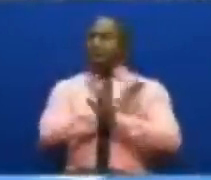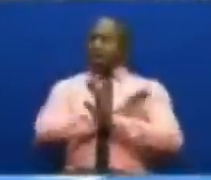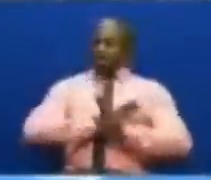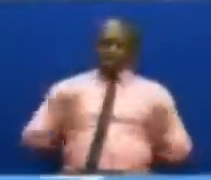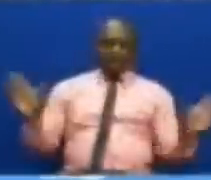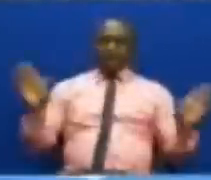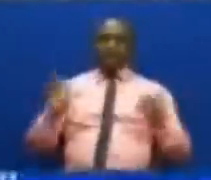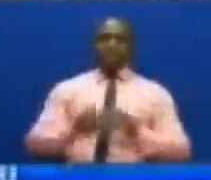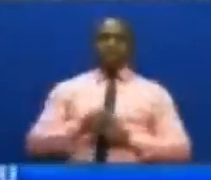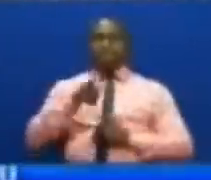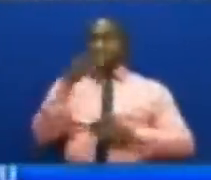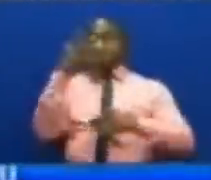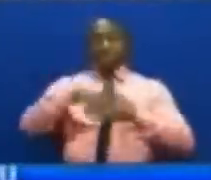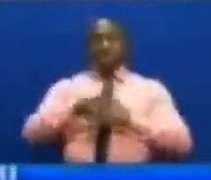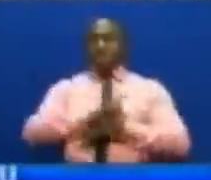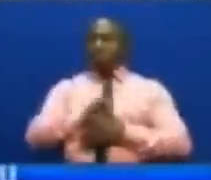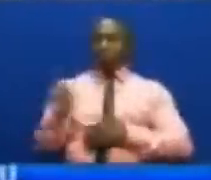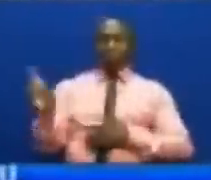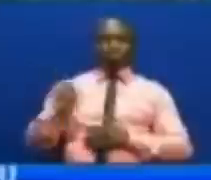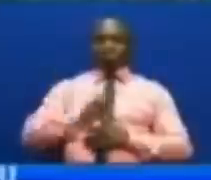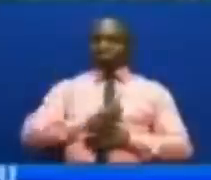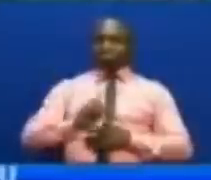Hii biashara mwana hapana.